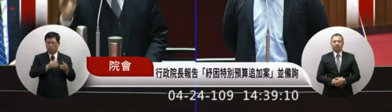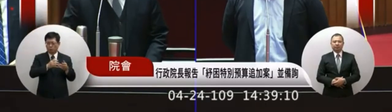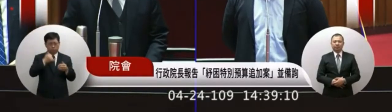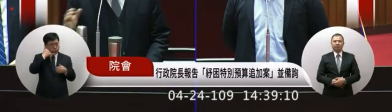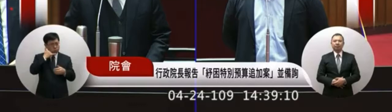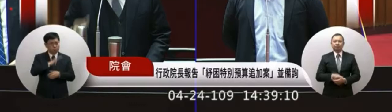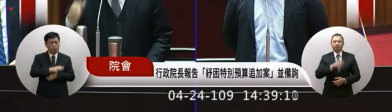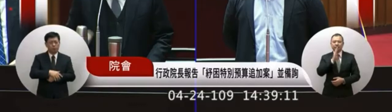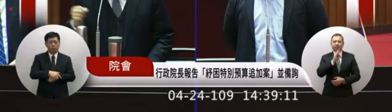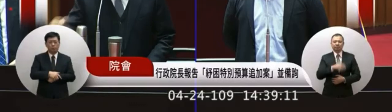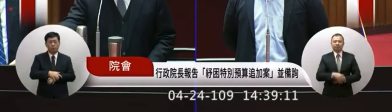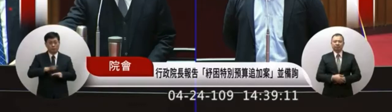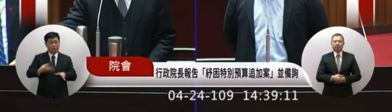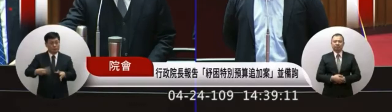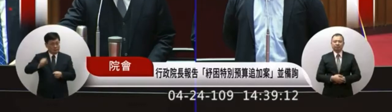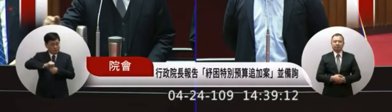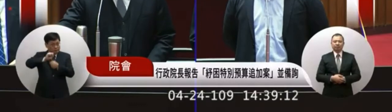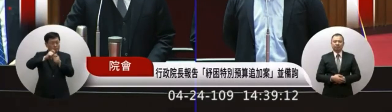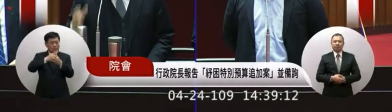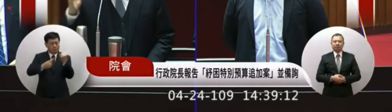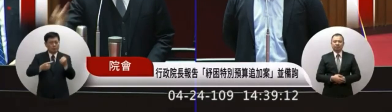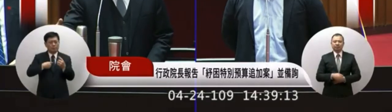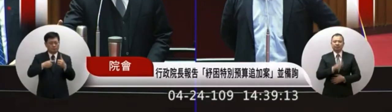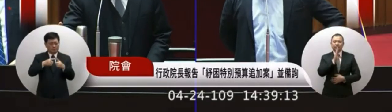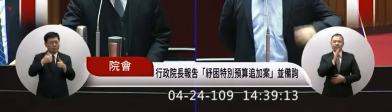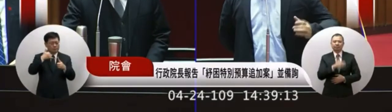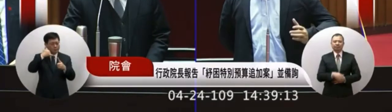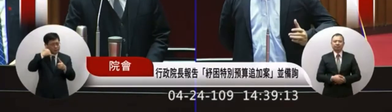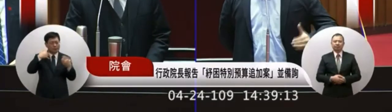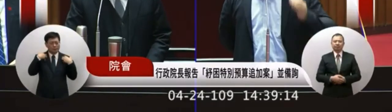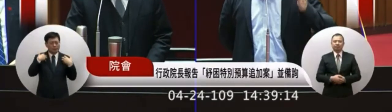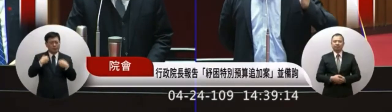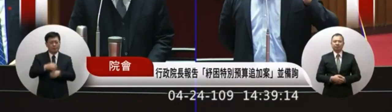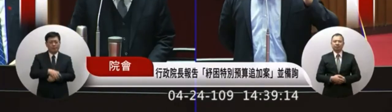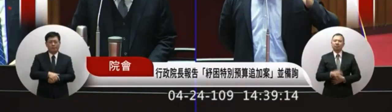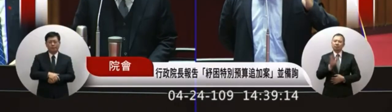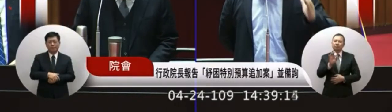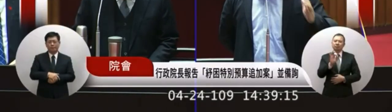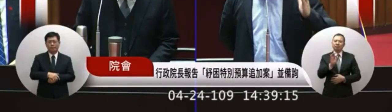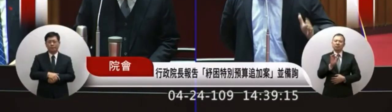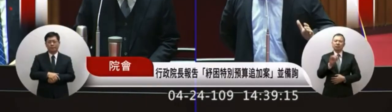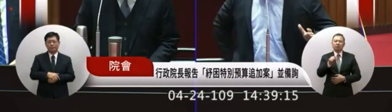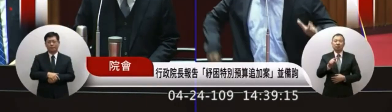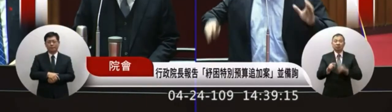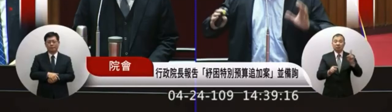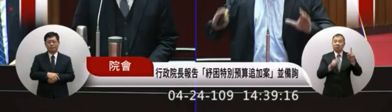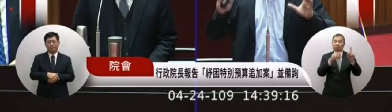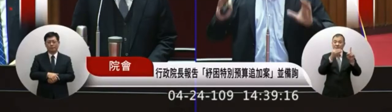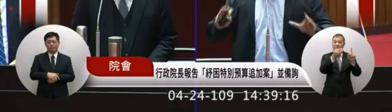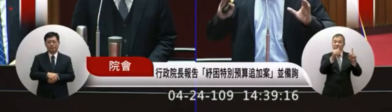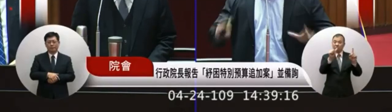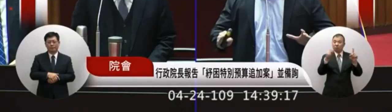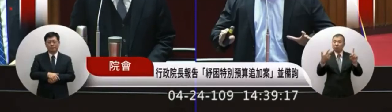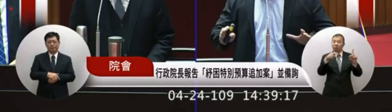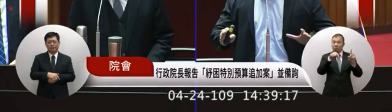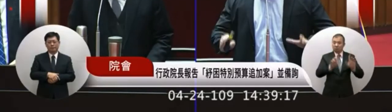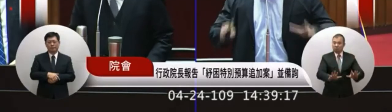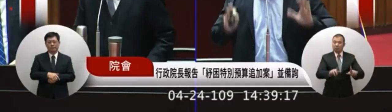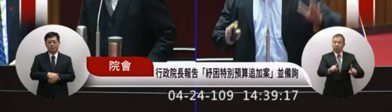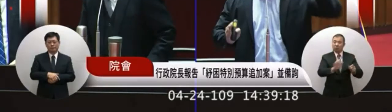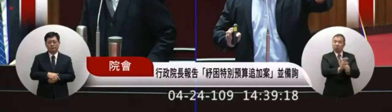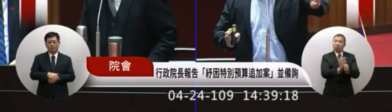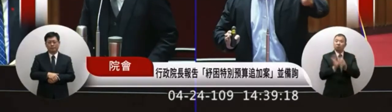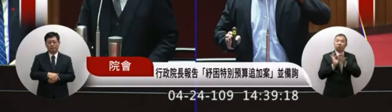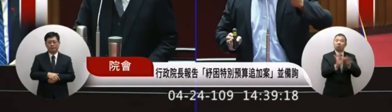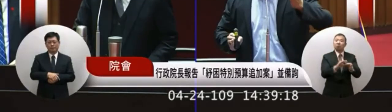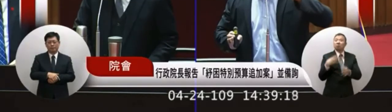线，啊，所以即马阁增加人力，予伊阁较会当伊咯。 啊，所以就是讲1957的部分，咱嘛是继续用啦，哈。啊，